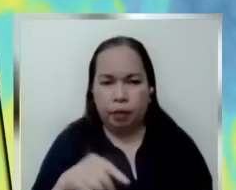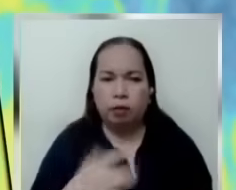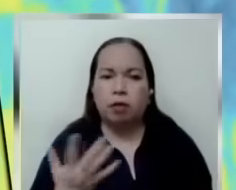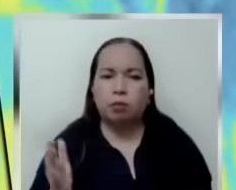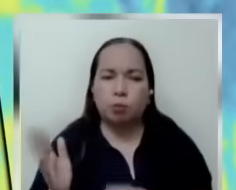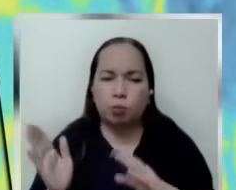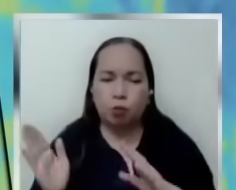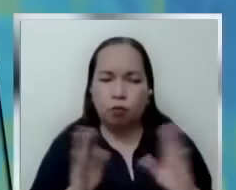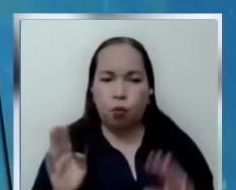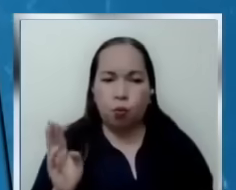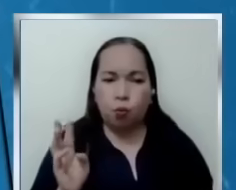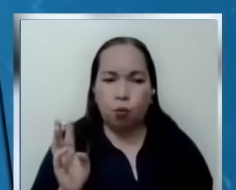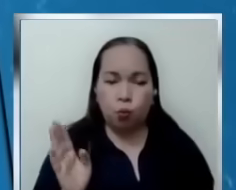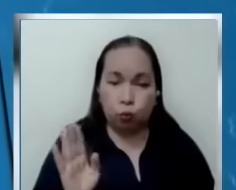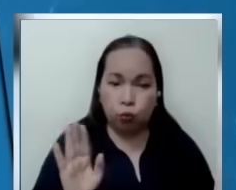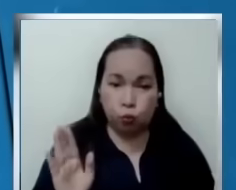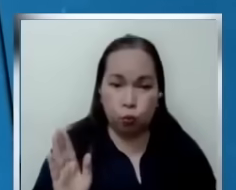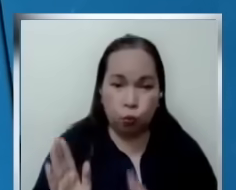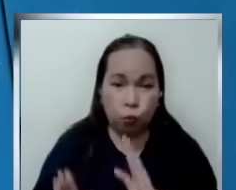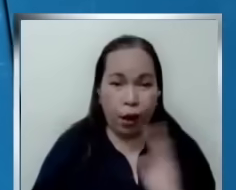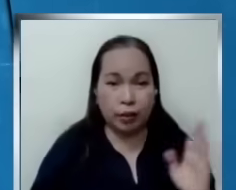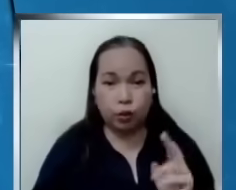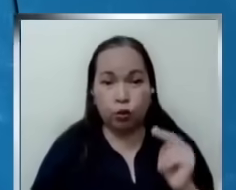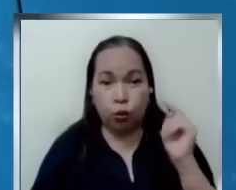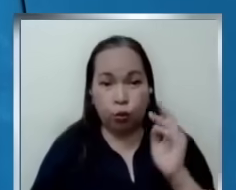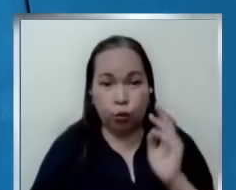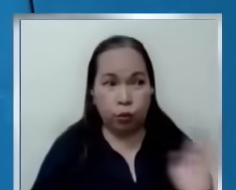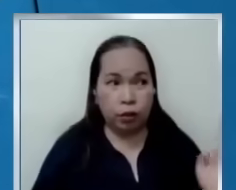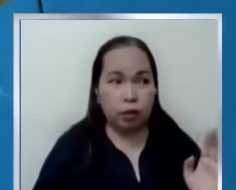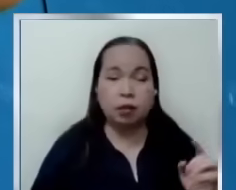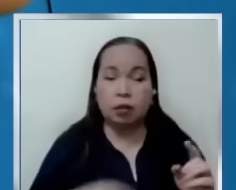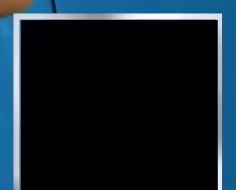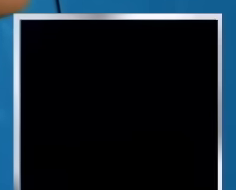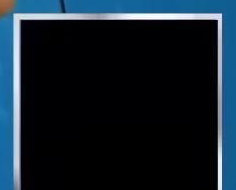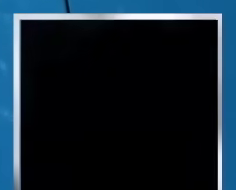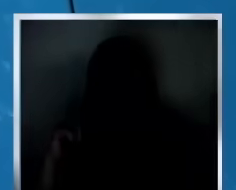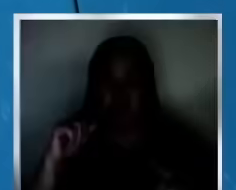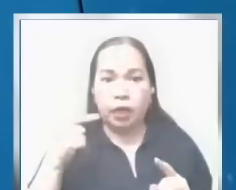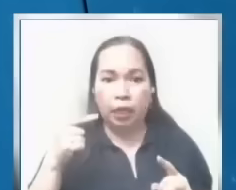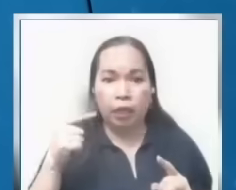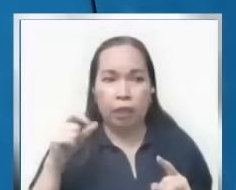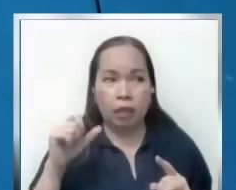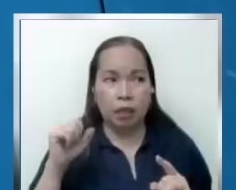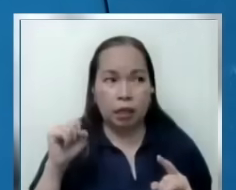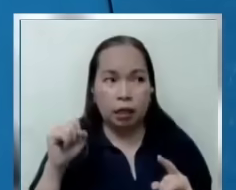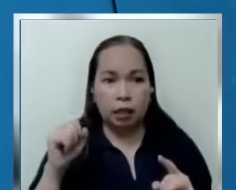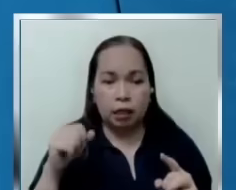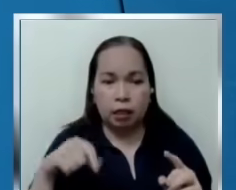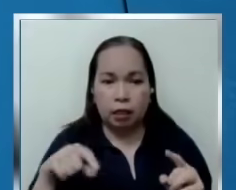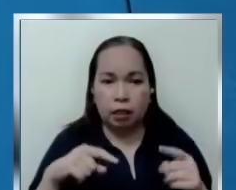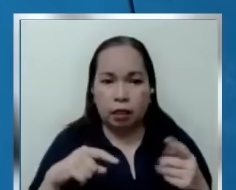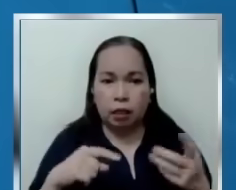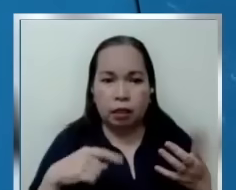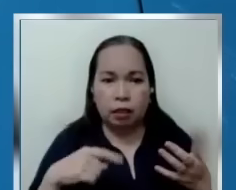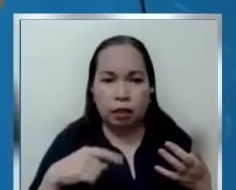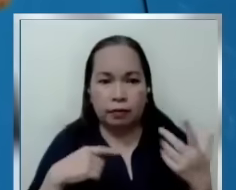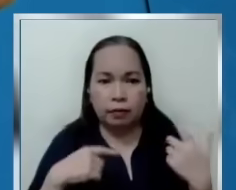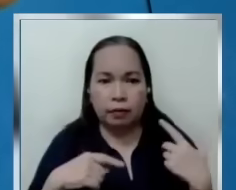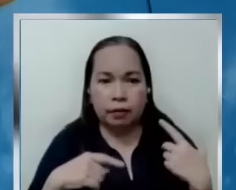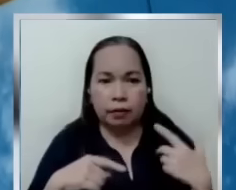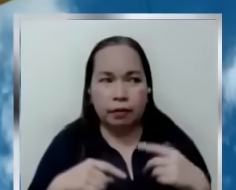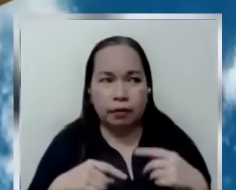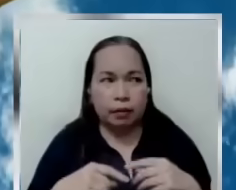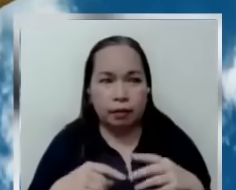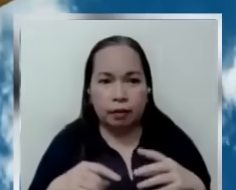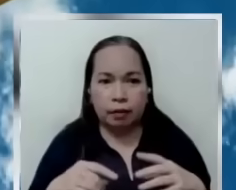hour. Ayon sa pag-asa, ngayong gabi o bukas ng umaga, inaasahang lalabas na ng par ang Bagyong Guring. Pero mga kapuso,